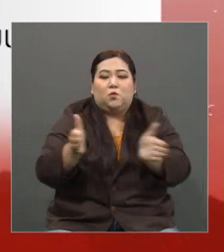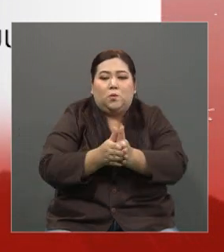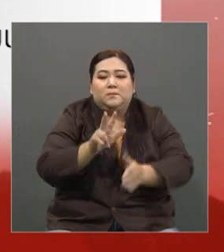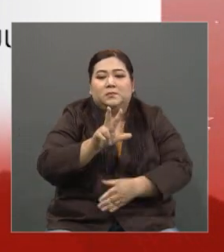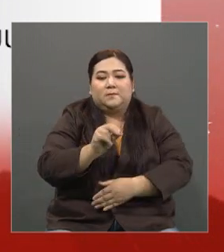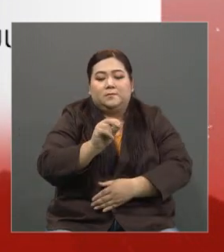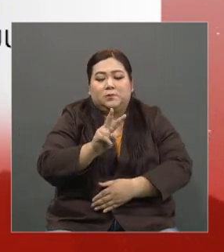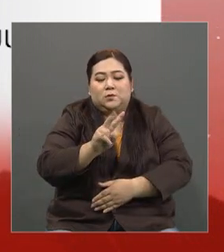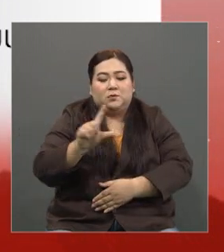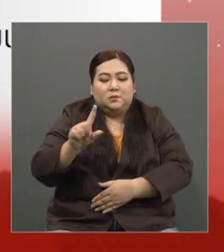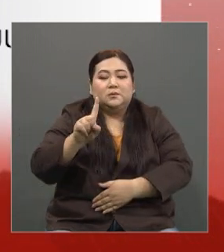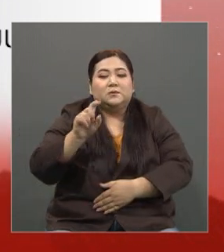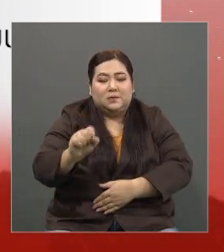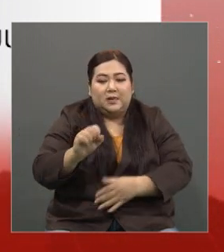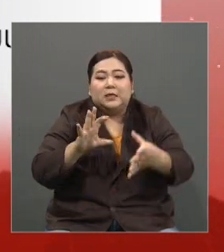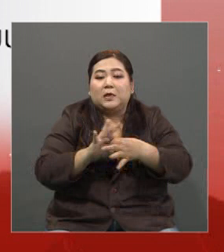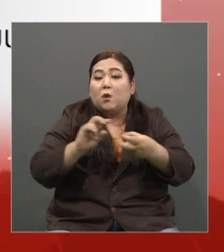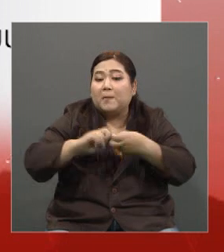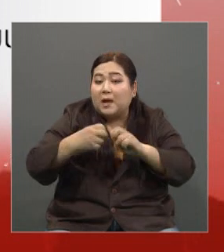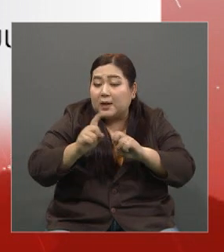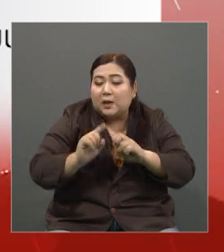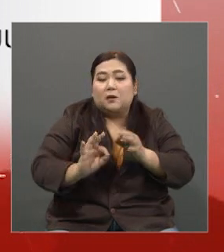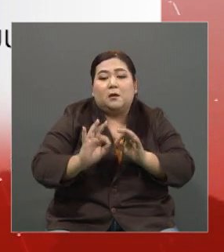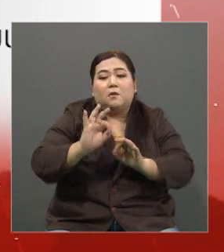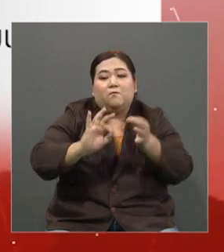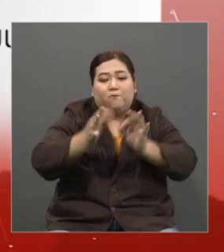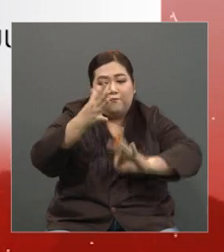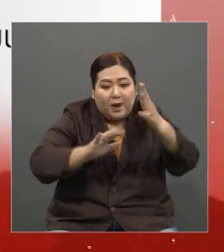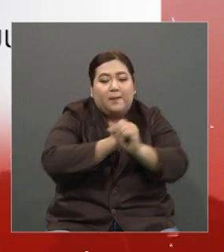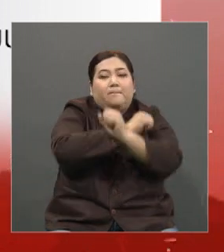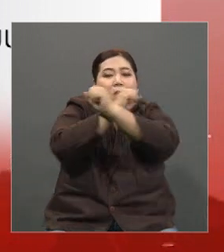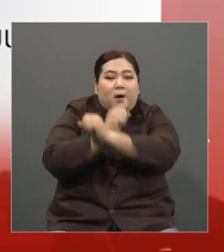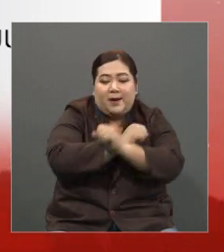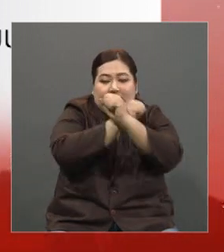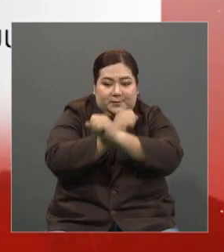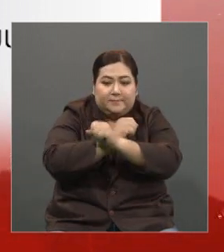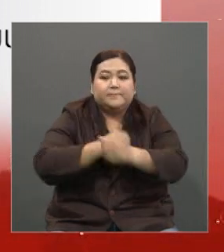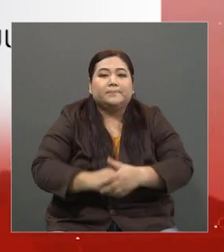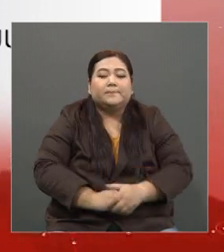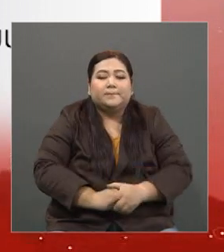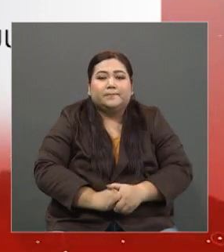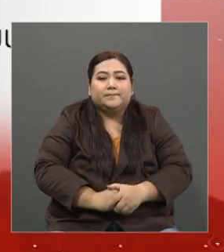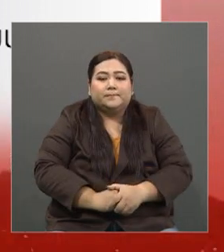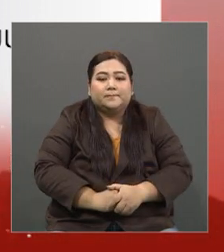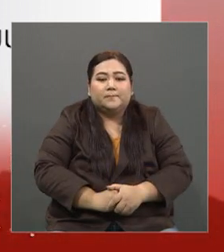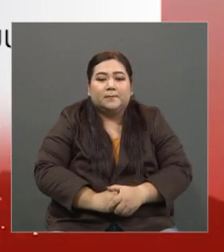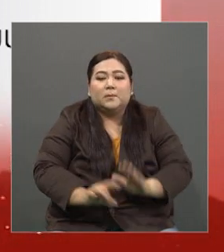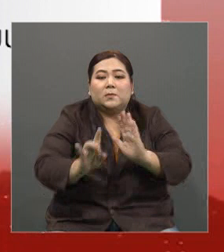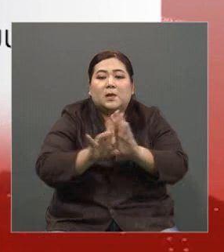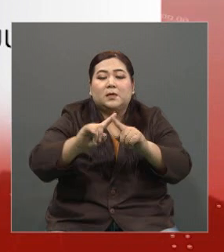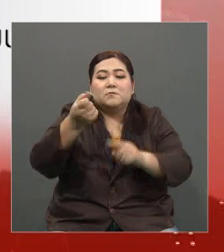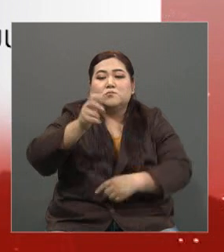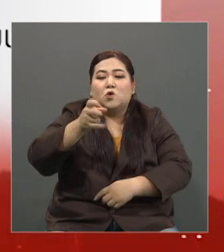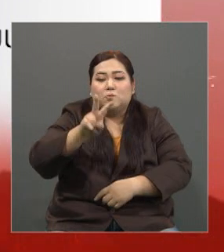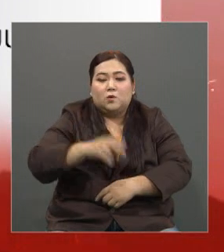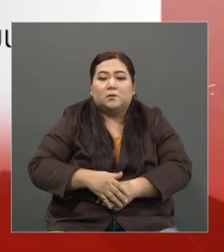100,000 บาทอี้กจะเป็อยู่กเรื่องของระบบป้องกันอัคคภัย หรอวาไฟใหม่นั่นเอง แล้วก็สุดท้ายเป็น